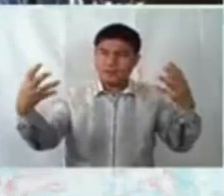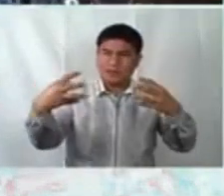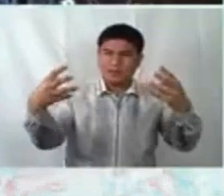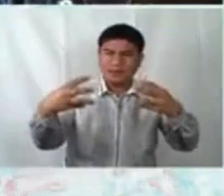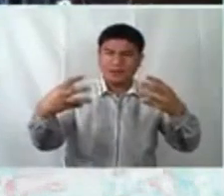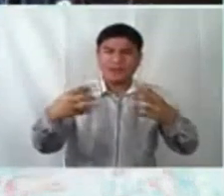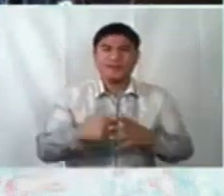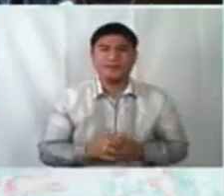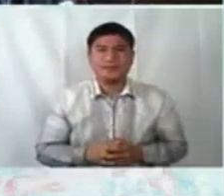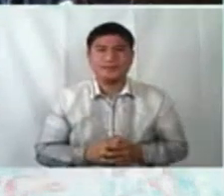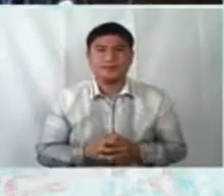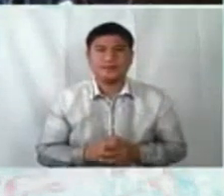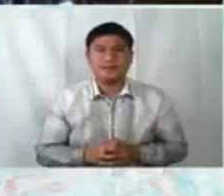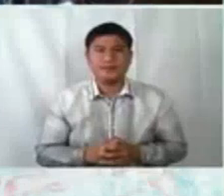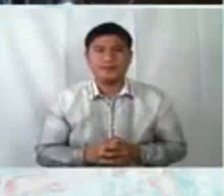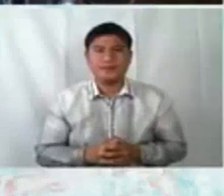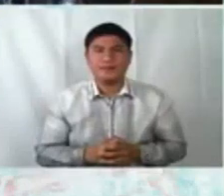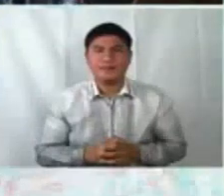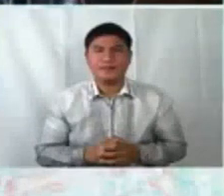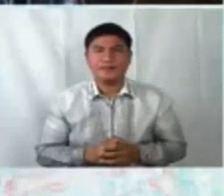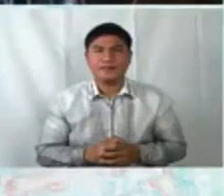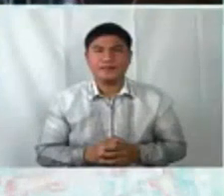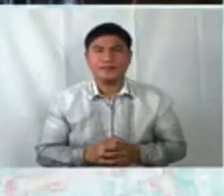Okay? Now,